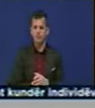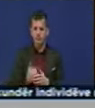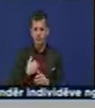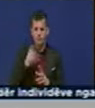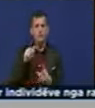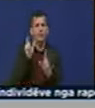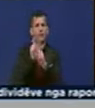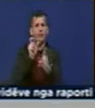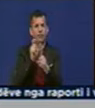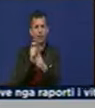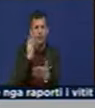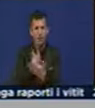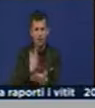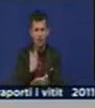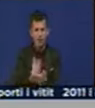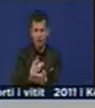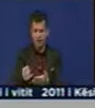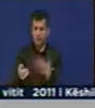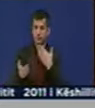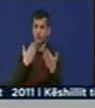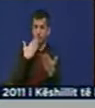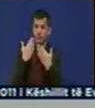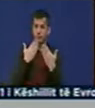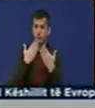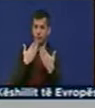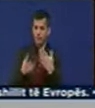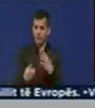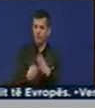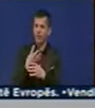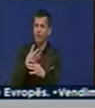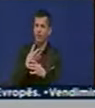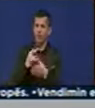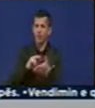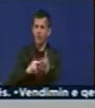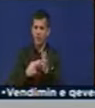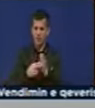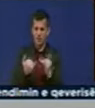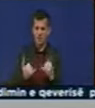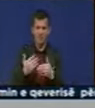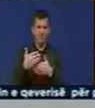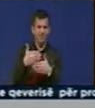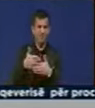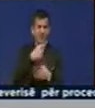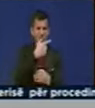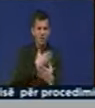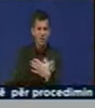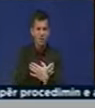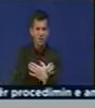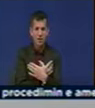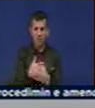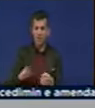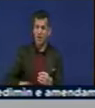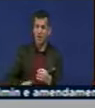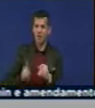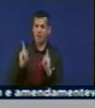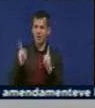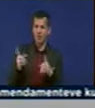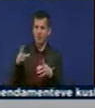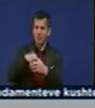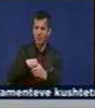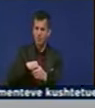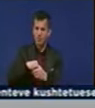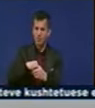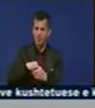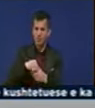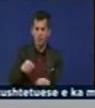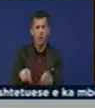insistuar gjithmonë që në këtë fazë të zhvillimit politik të Shqipërisë, rritja numrit të grave dhe kuota është